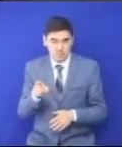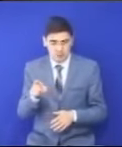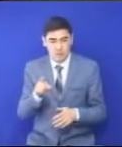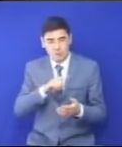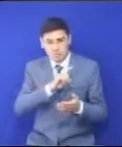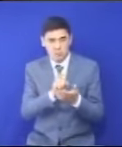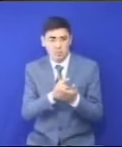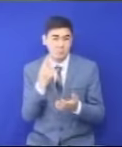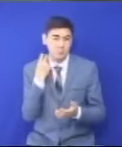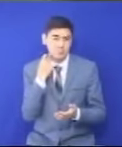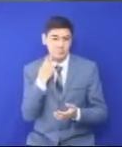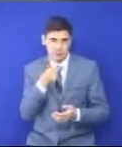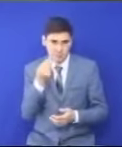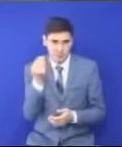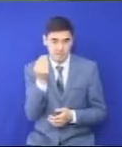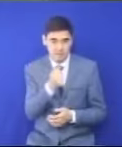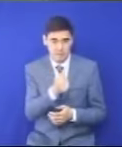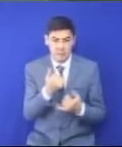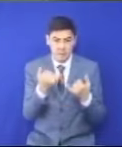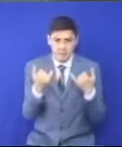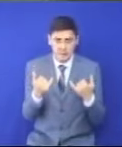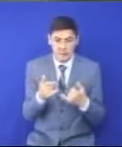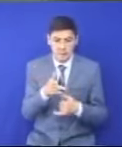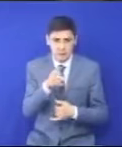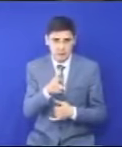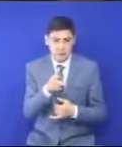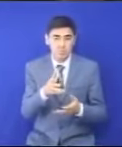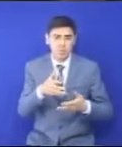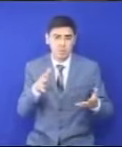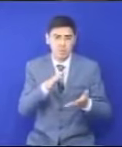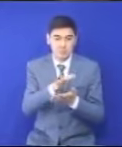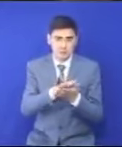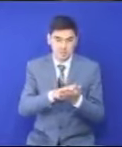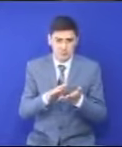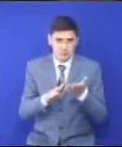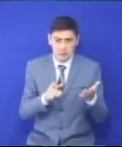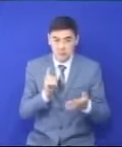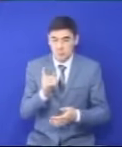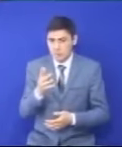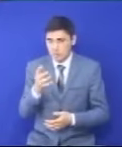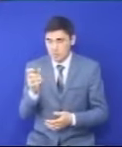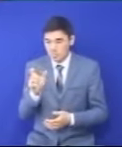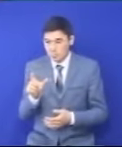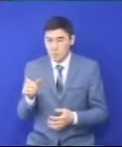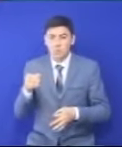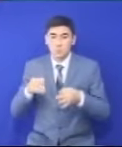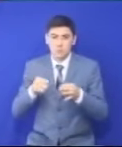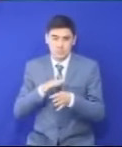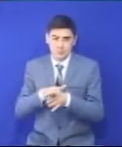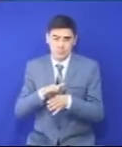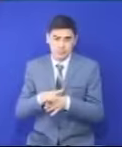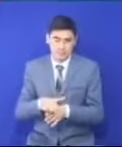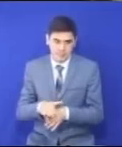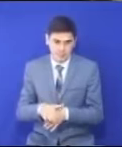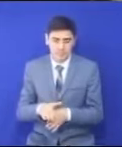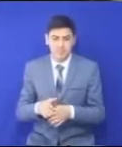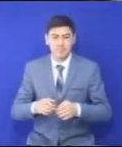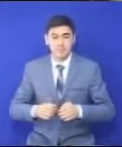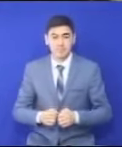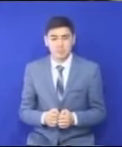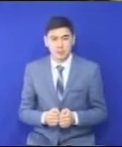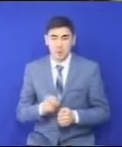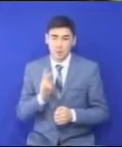рейдтер өткізілуде. Бүгінде сотқа 3000-нан артық шағым түскен. Олардың 1500-нан астамы сот орындаушыларында. Сот қаулысы